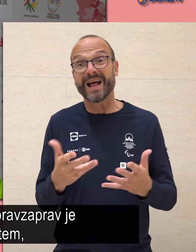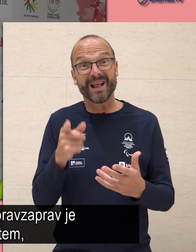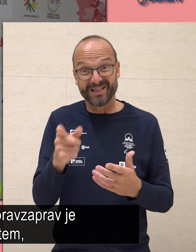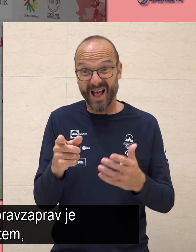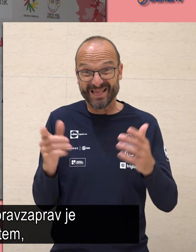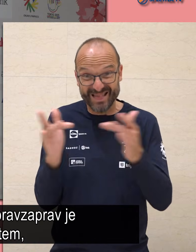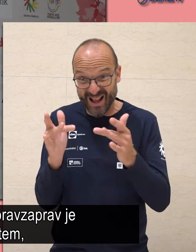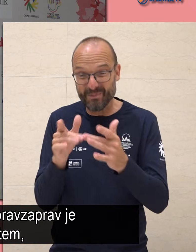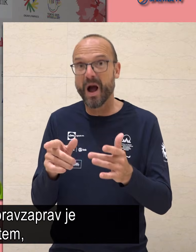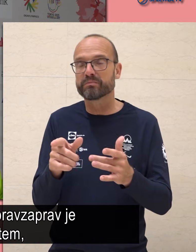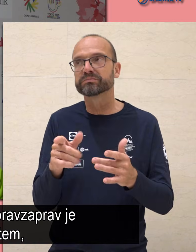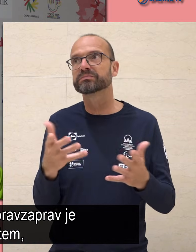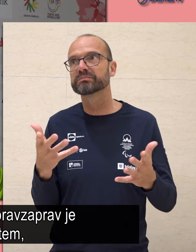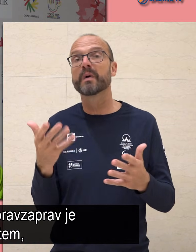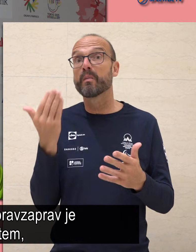Ta tekma je bila